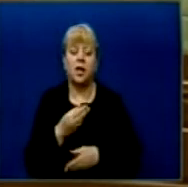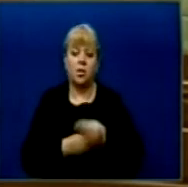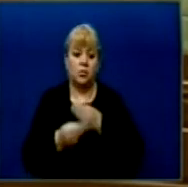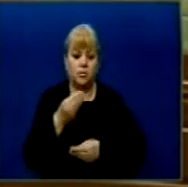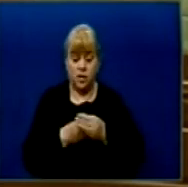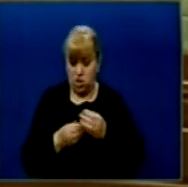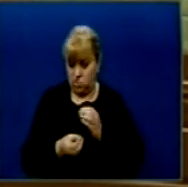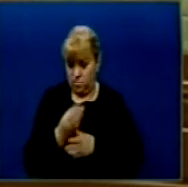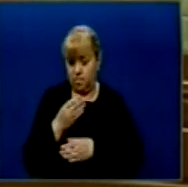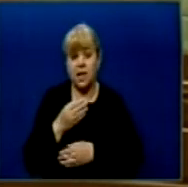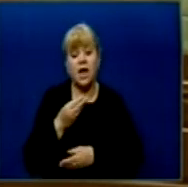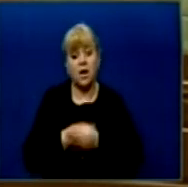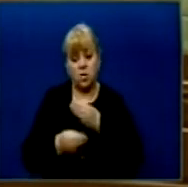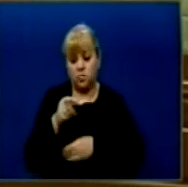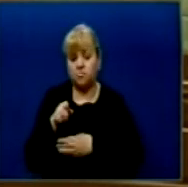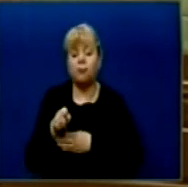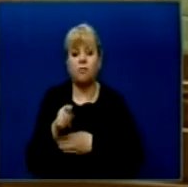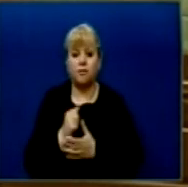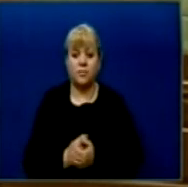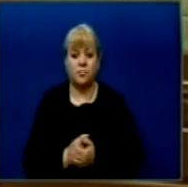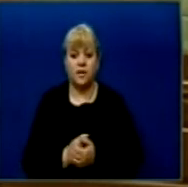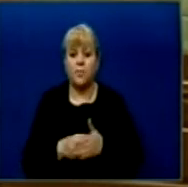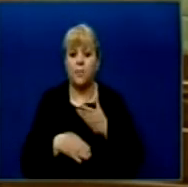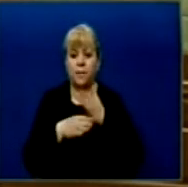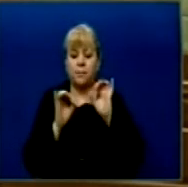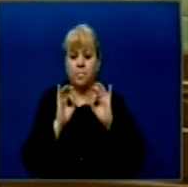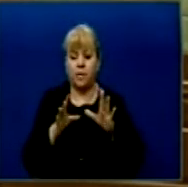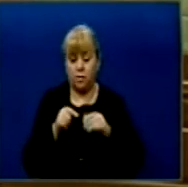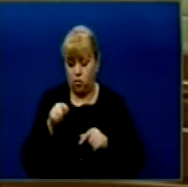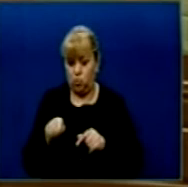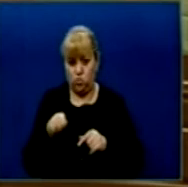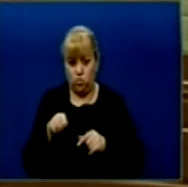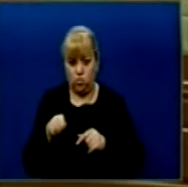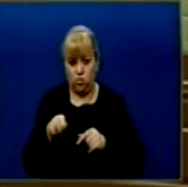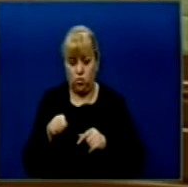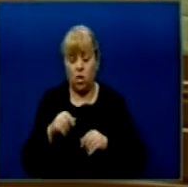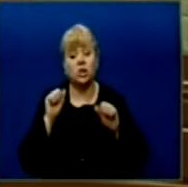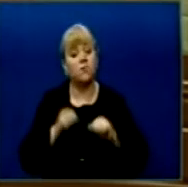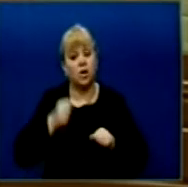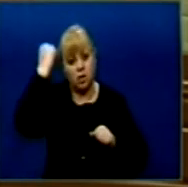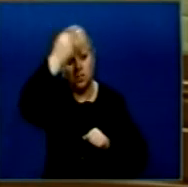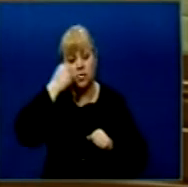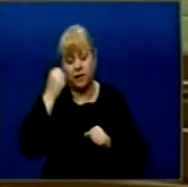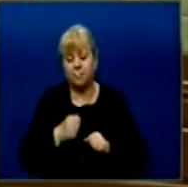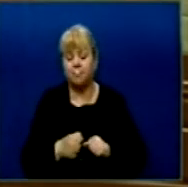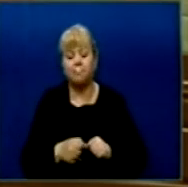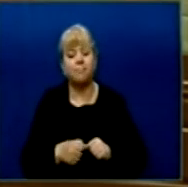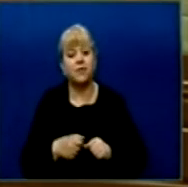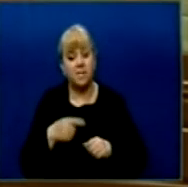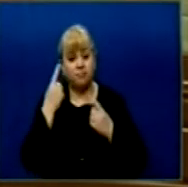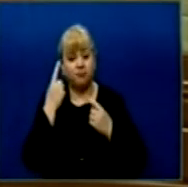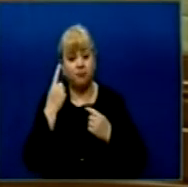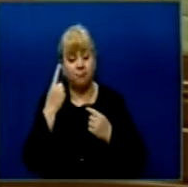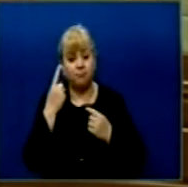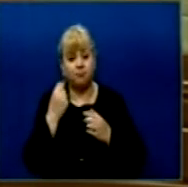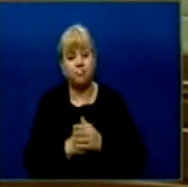zhvillimi ekonomik është e vetëmi a gjë pa alternativë. Ndërkohë që këtu, edhe të qeveria e Kosovës, e vetëmi a gjë pa alternativë